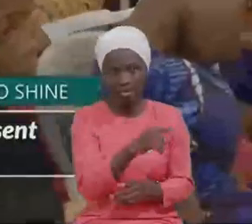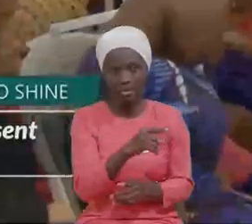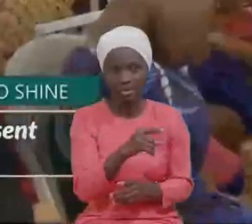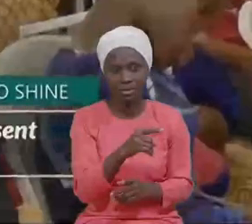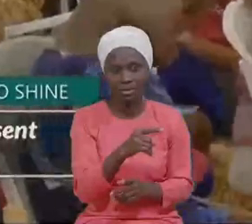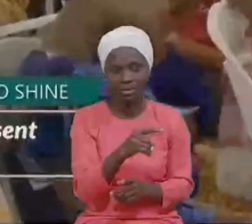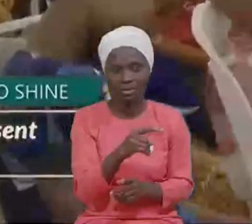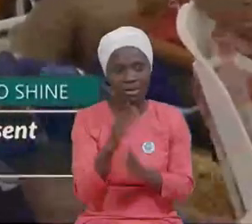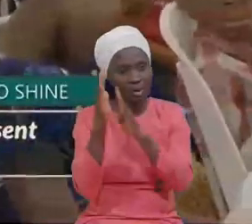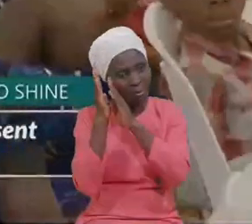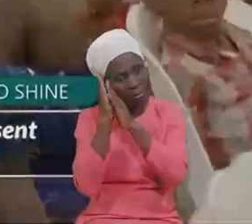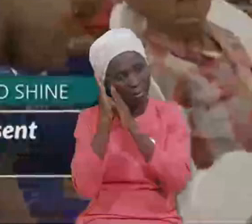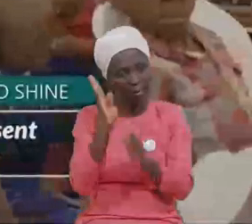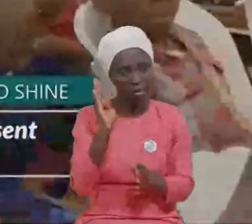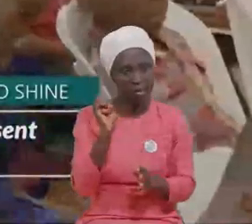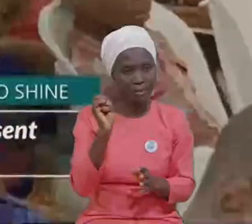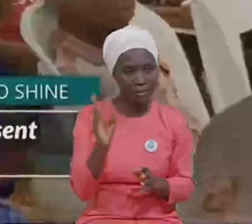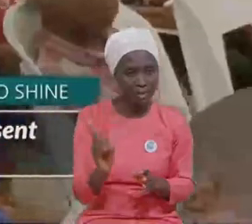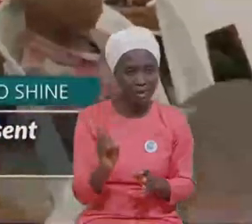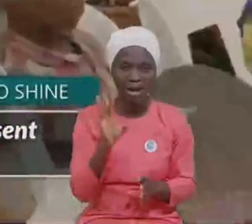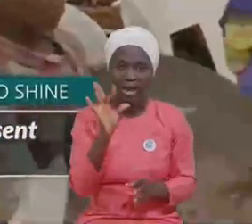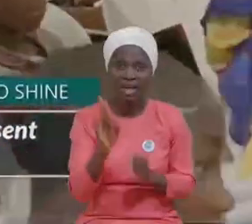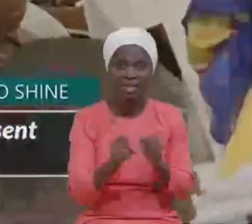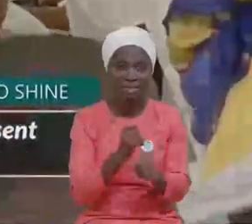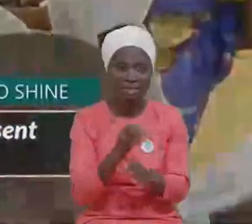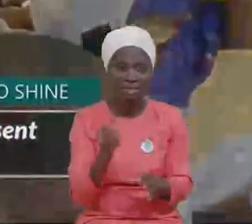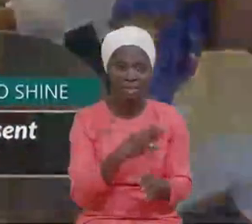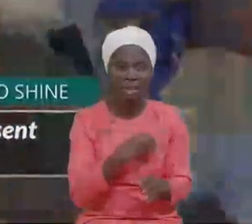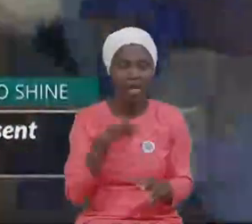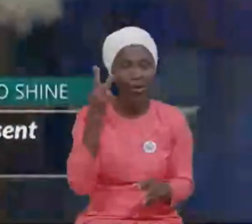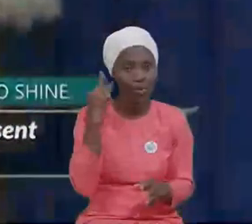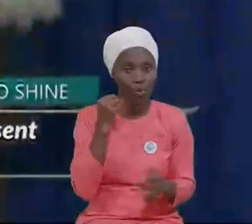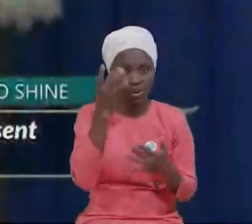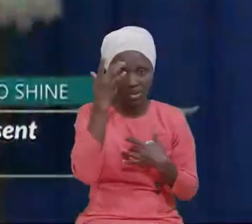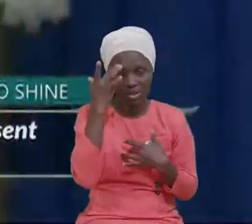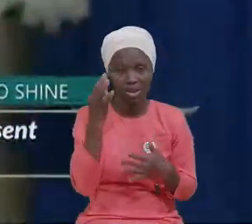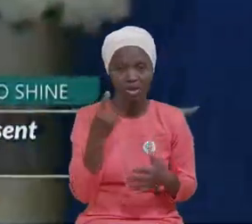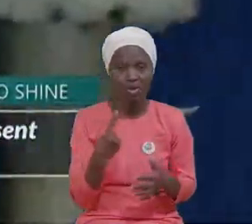depuis 8 ans et paralytique. Vous